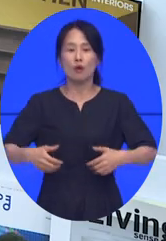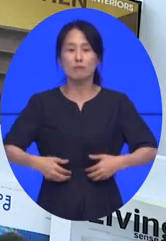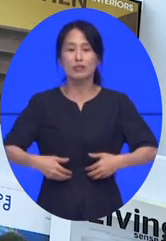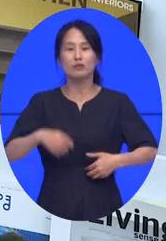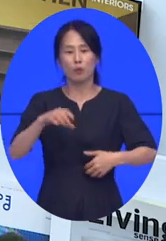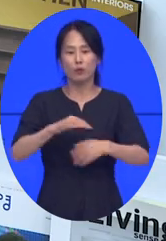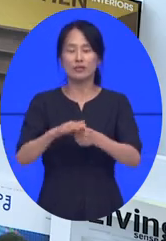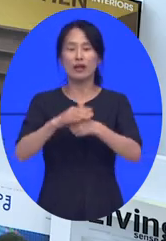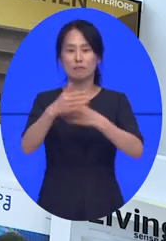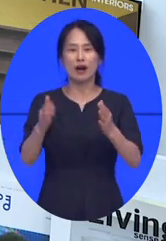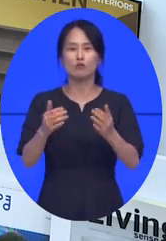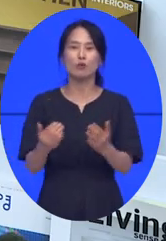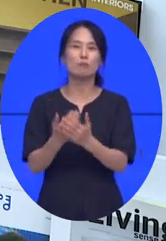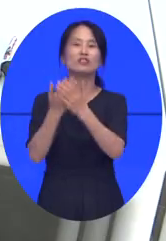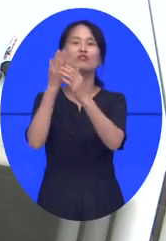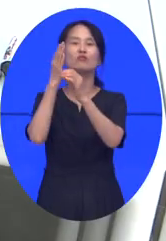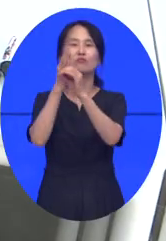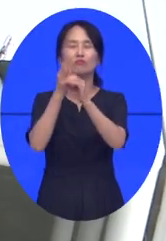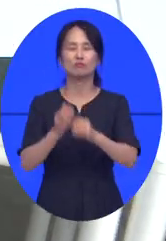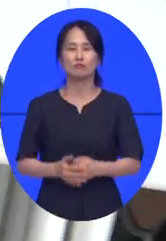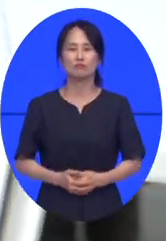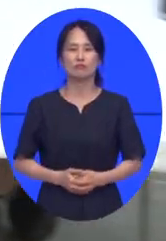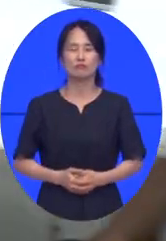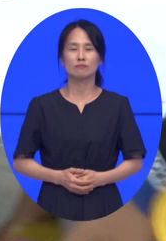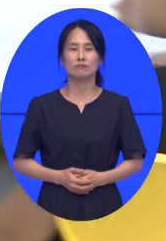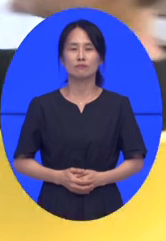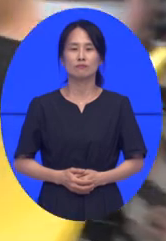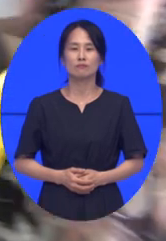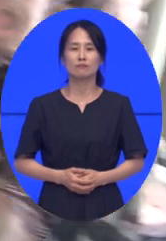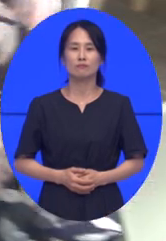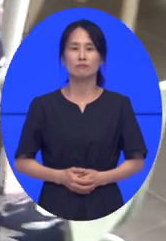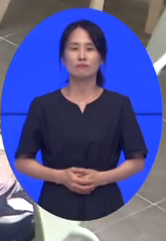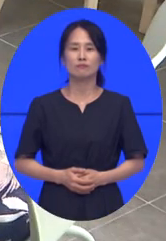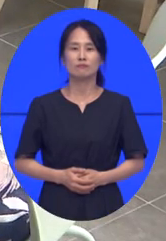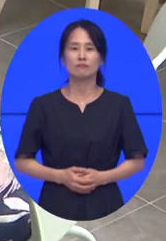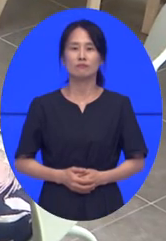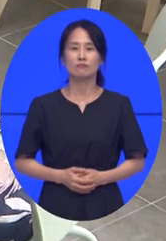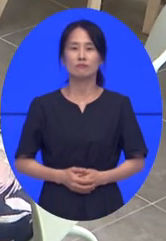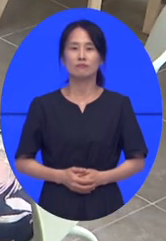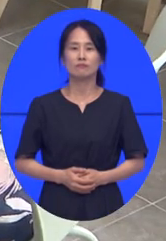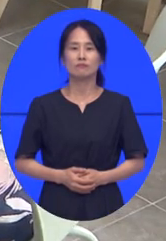요구를 반영한 사랑방으로 거듭나고 있습니다. 경기 CCTV 최창순입니다.